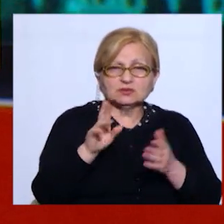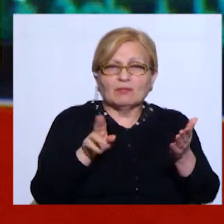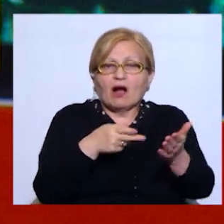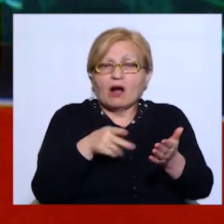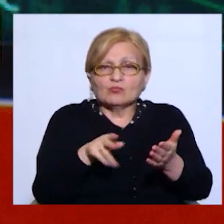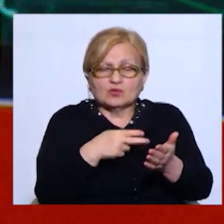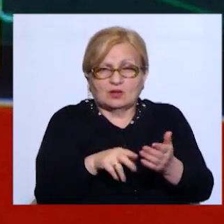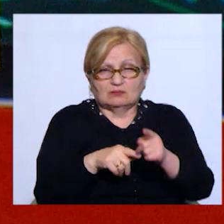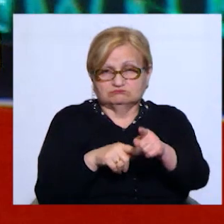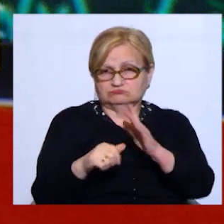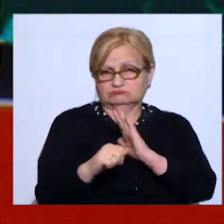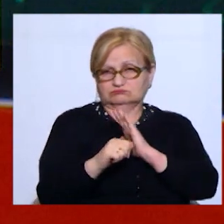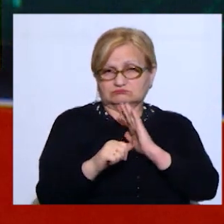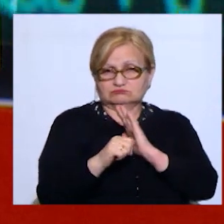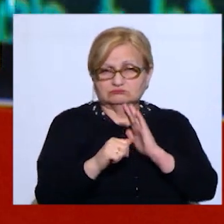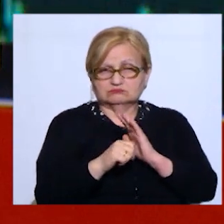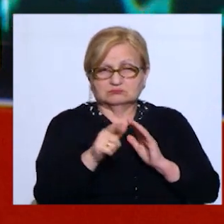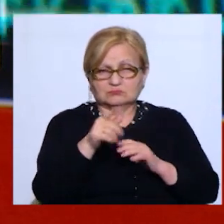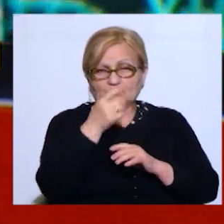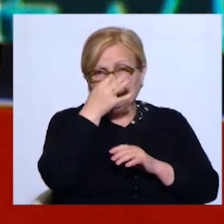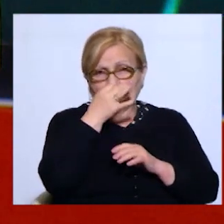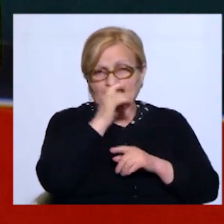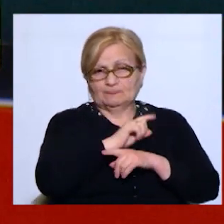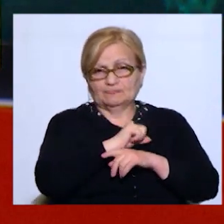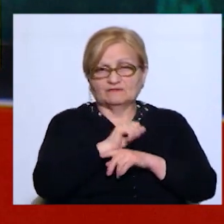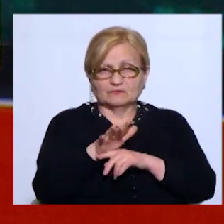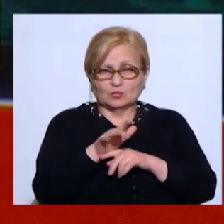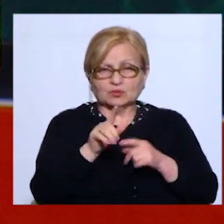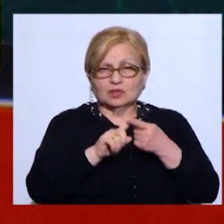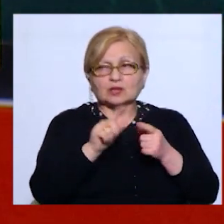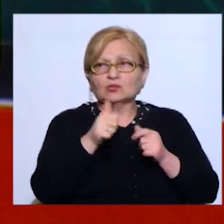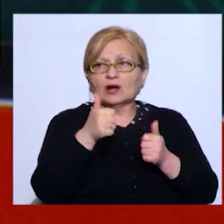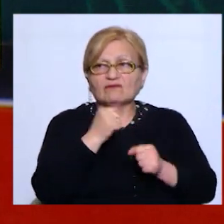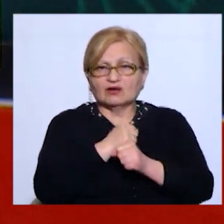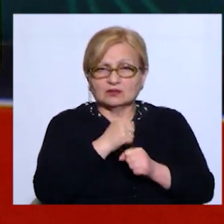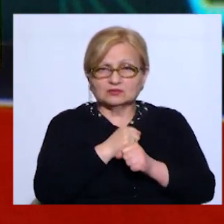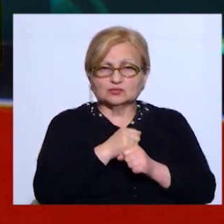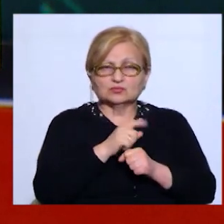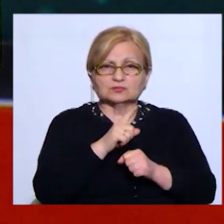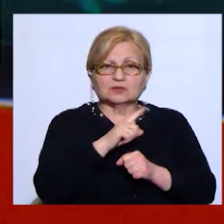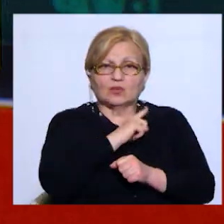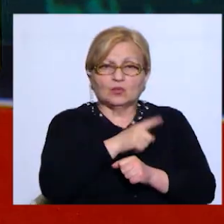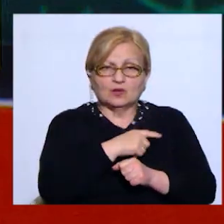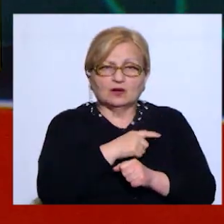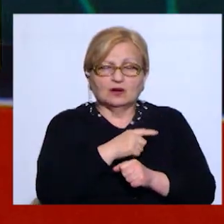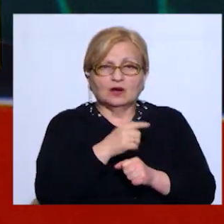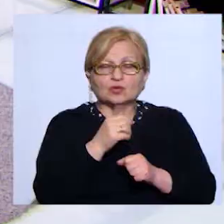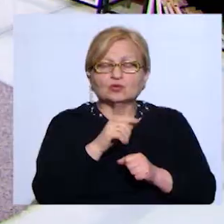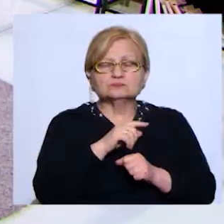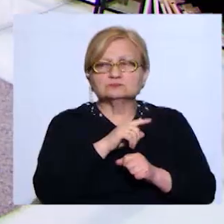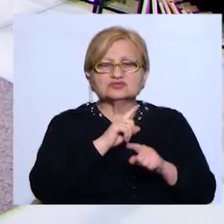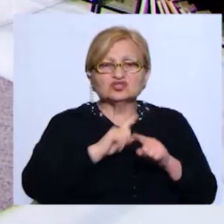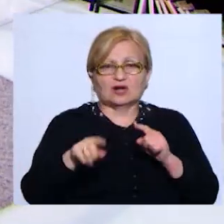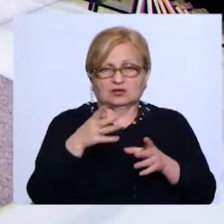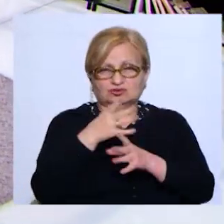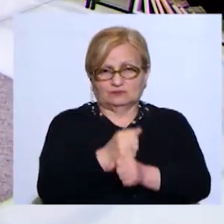საშიში იყო ეს პანდემია, როგორ უნდა გაეკეთებინათ, რა მოღონიზებები უნდა გაეკეთებინათ, რომ არ გავთქვათ, ბევრი